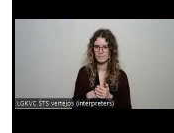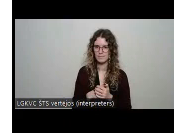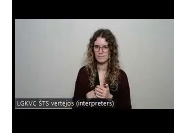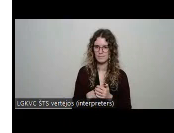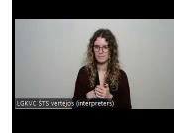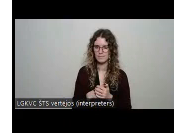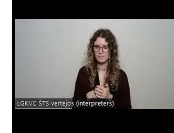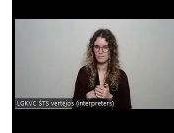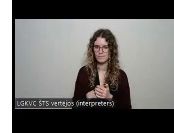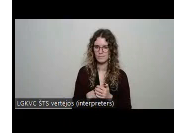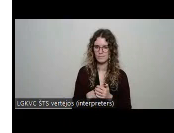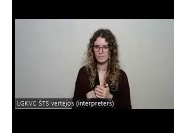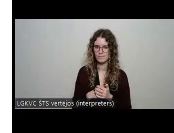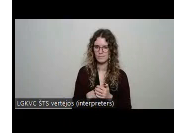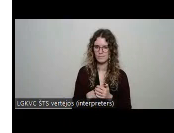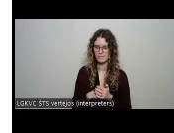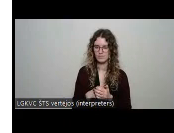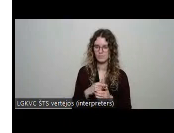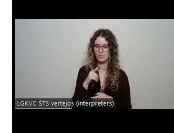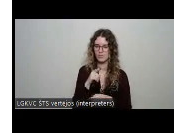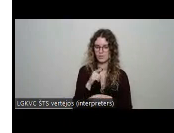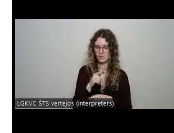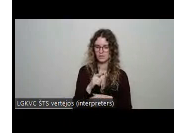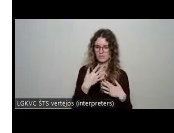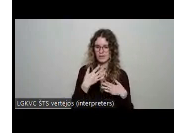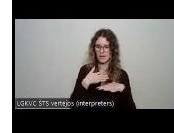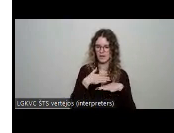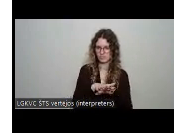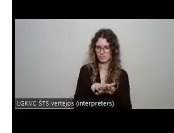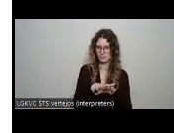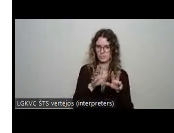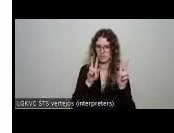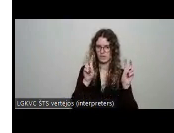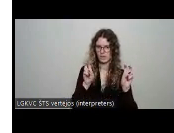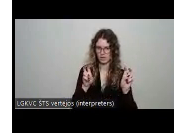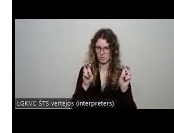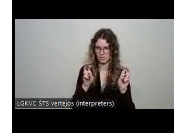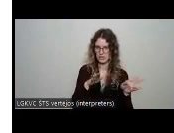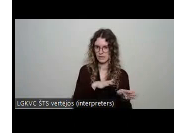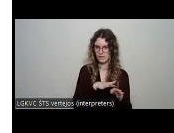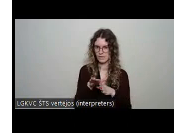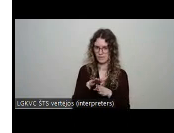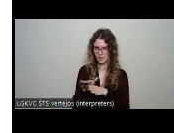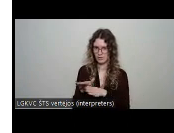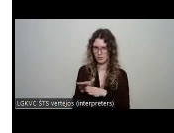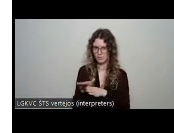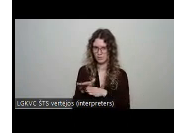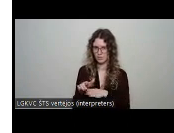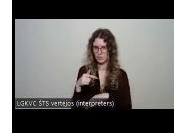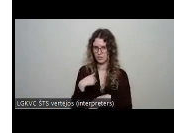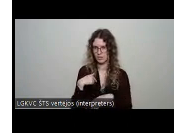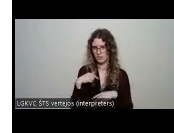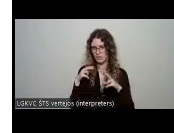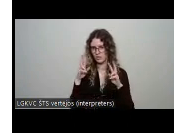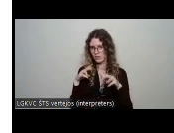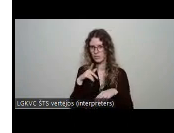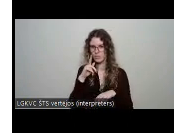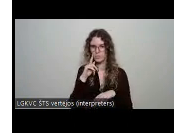šių tarpdalykinių temų įgyvendinimas, aš dar dvejoju panaudoti tą išraišką